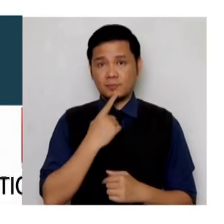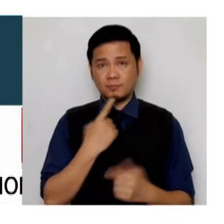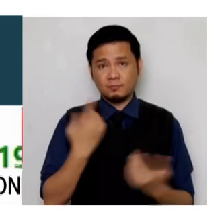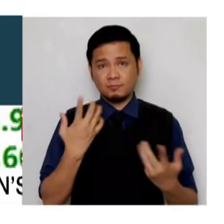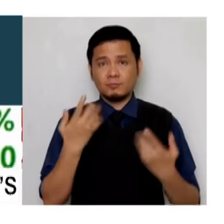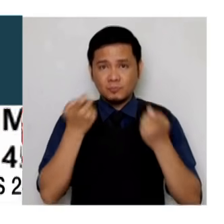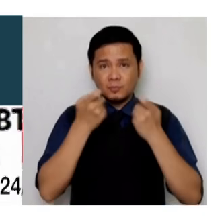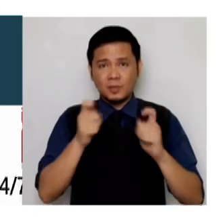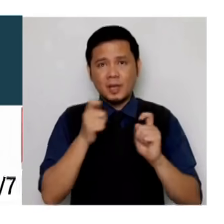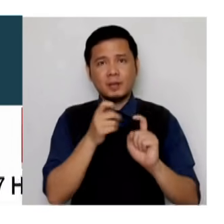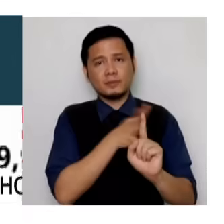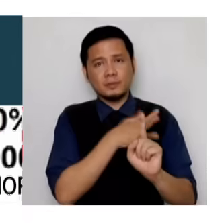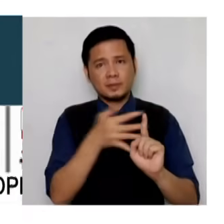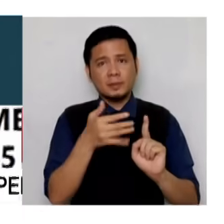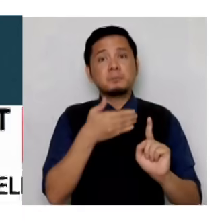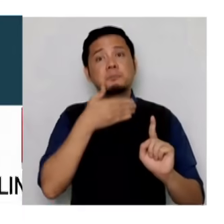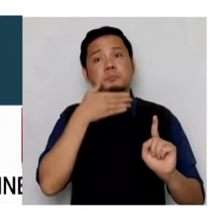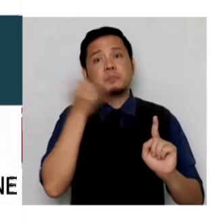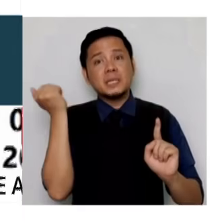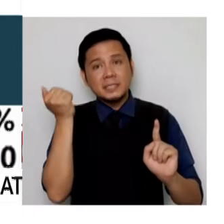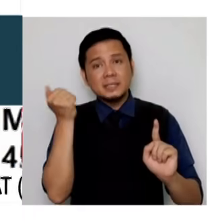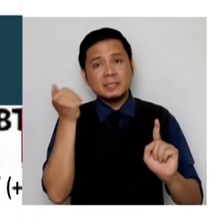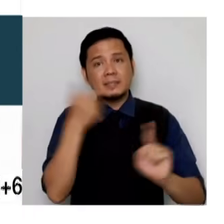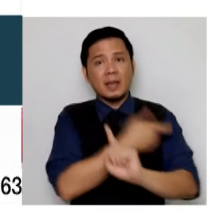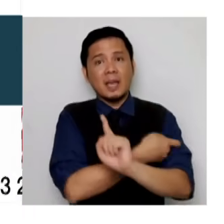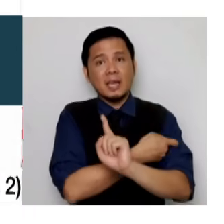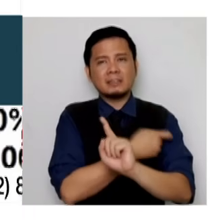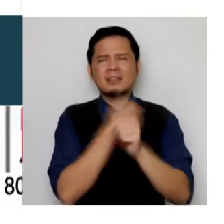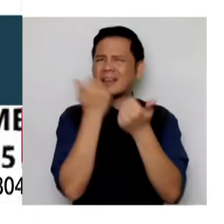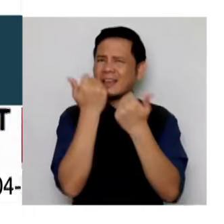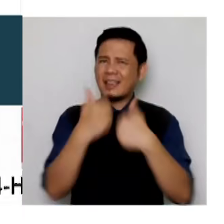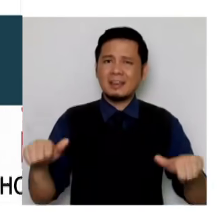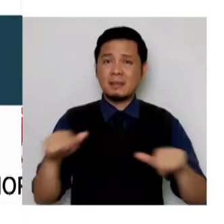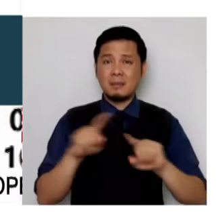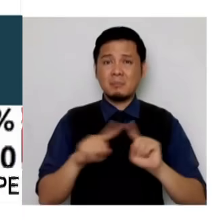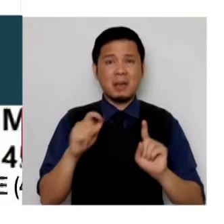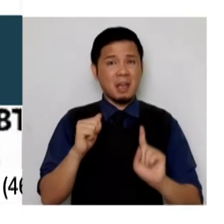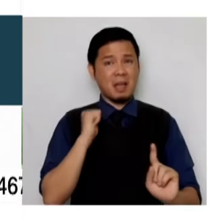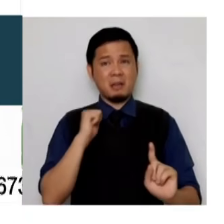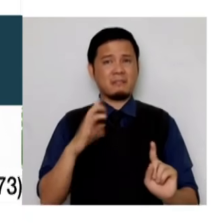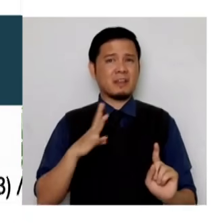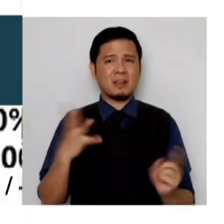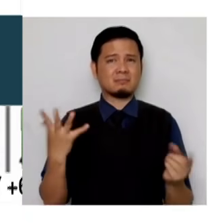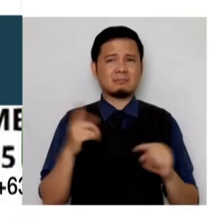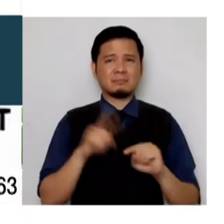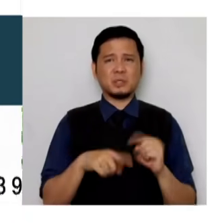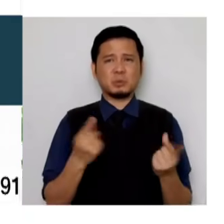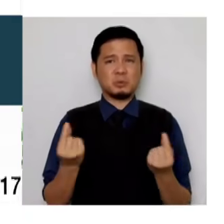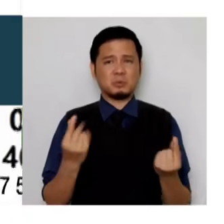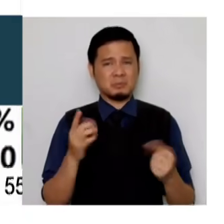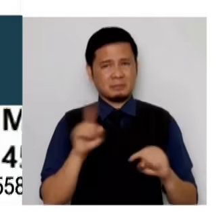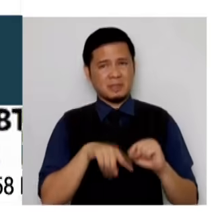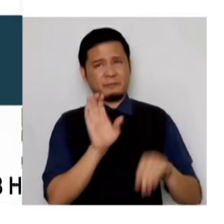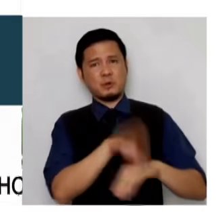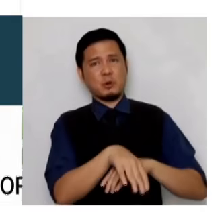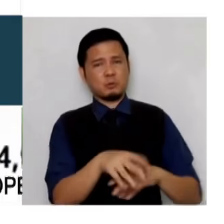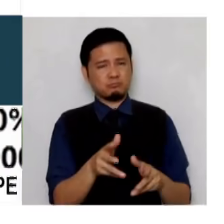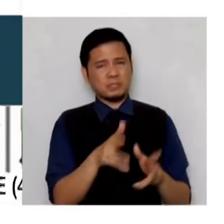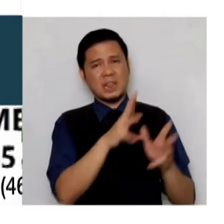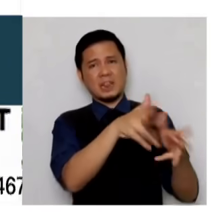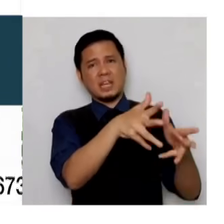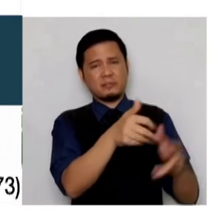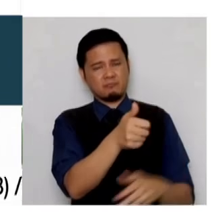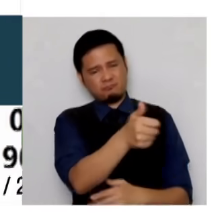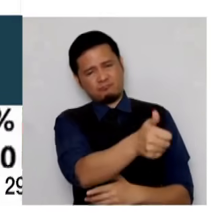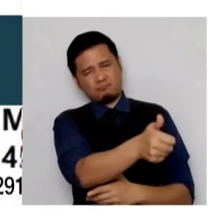best vaccine is the one that is available. Pero kung ayaw niya, wala rin naman tayong magagawa. Hindi mo naman siya pwedeng pilitan